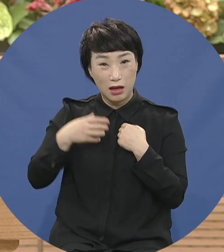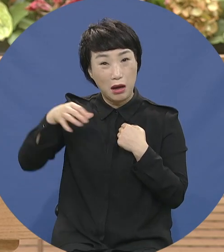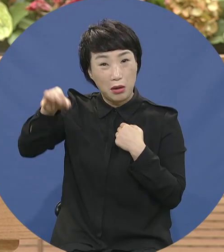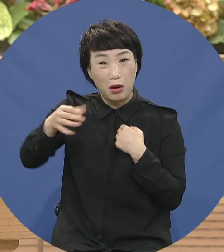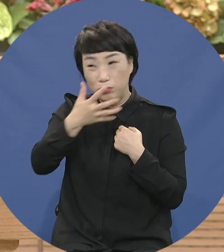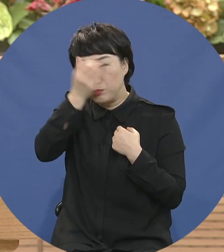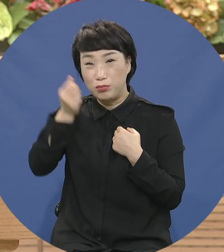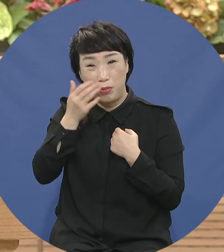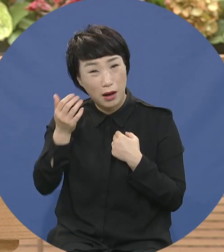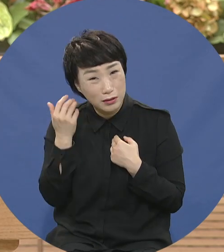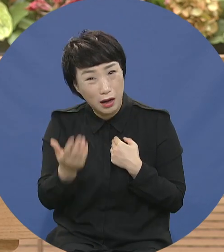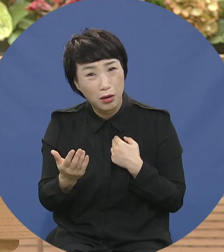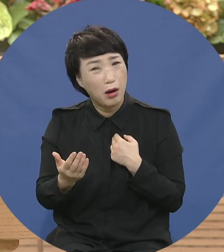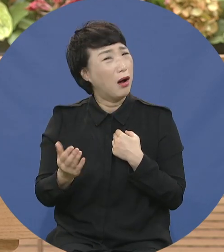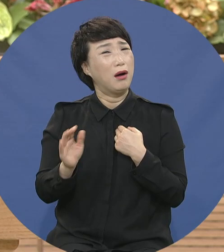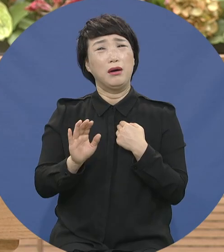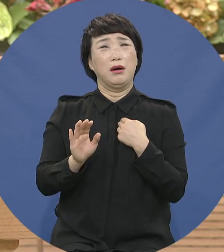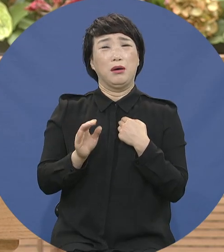수 있어?